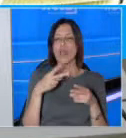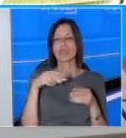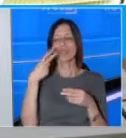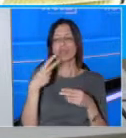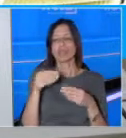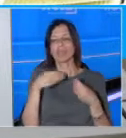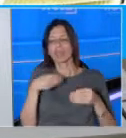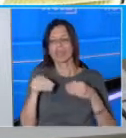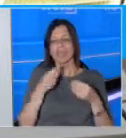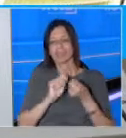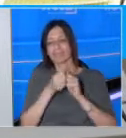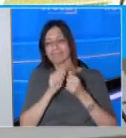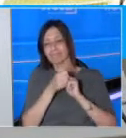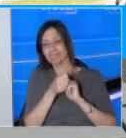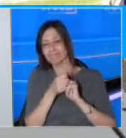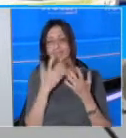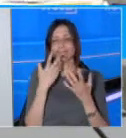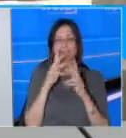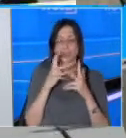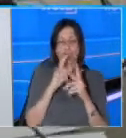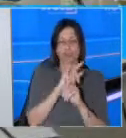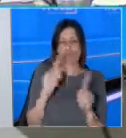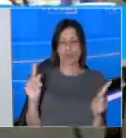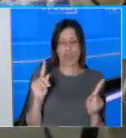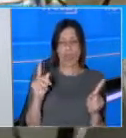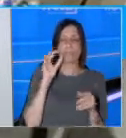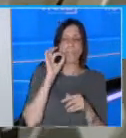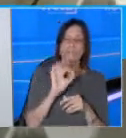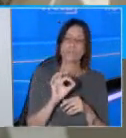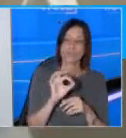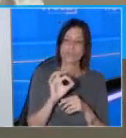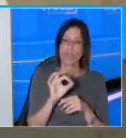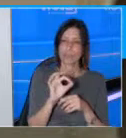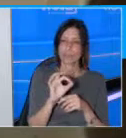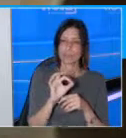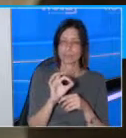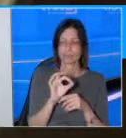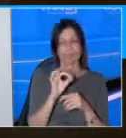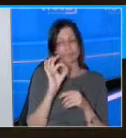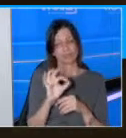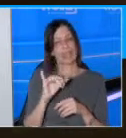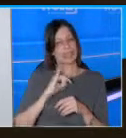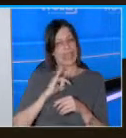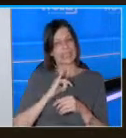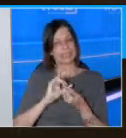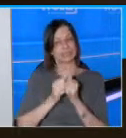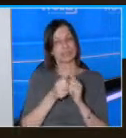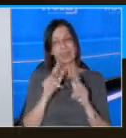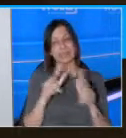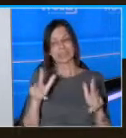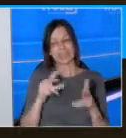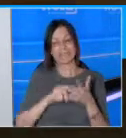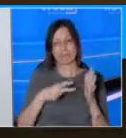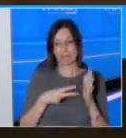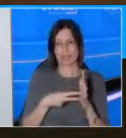שאפשר ללוש אותה כל פעם באופן שונה בשביל אינטרסים או מצב פוליטי.